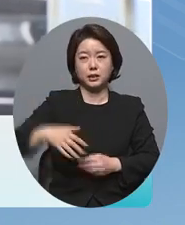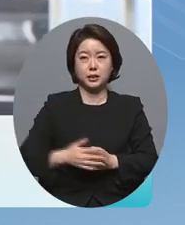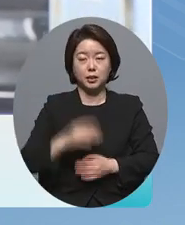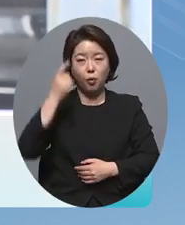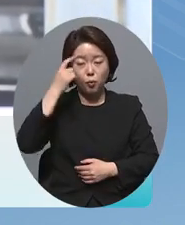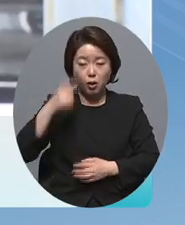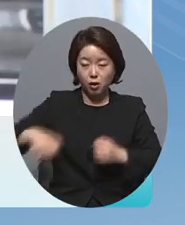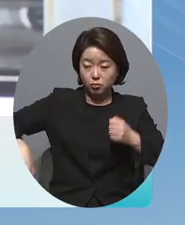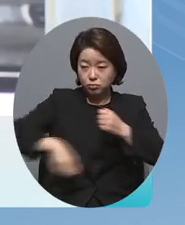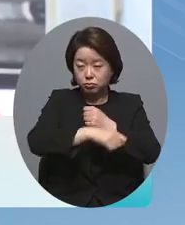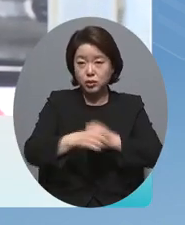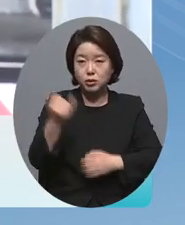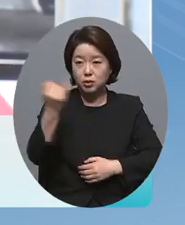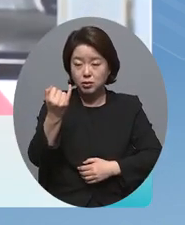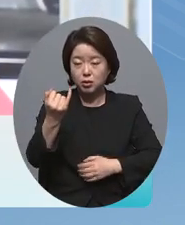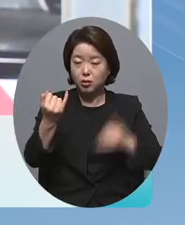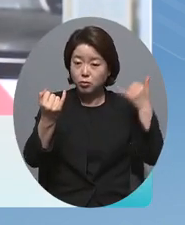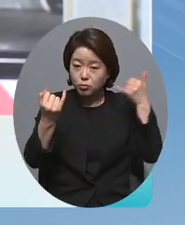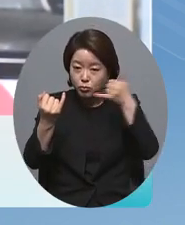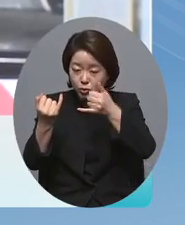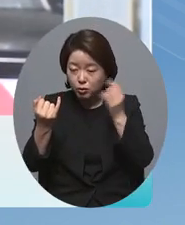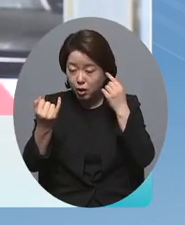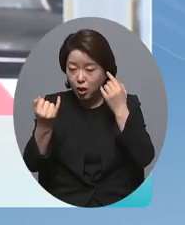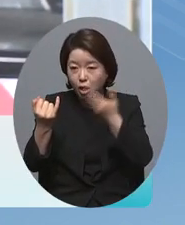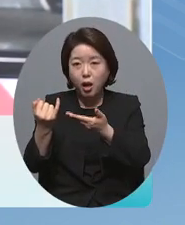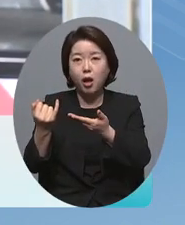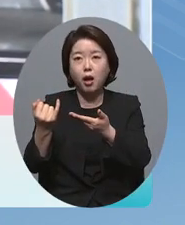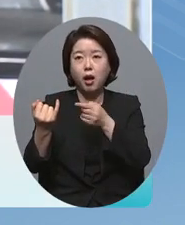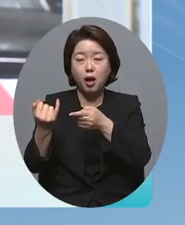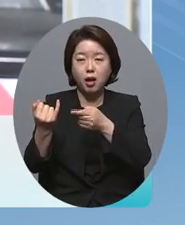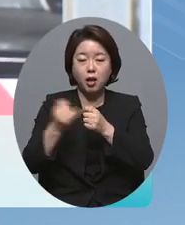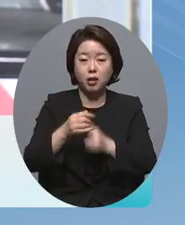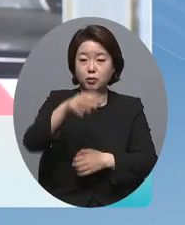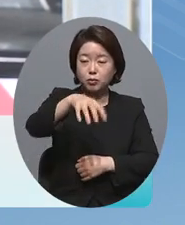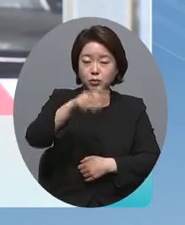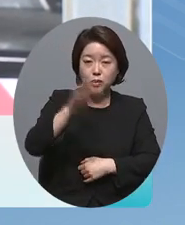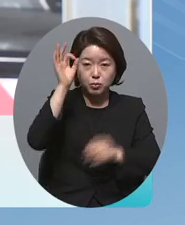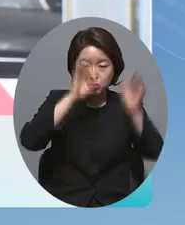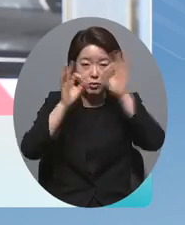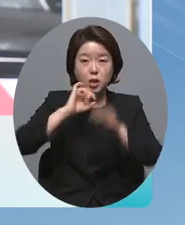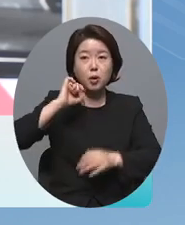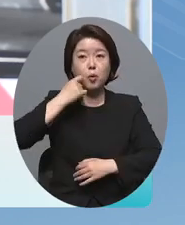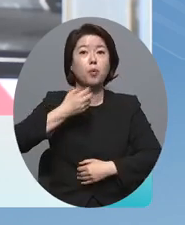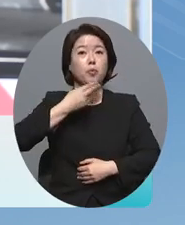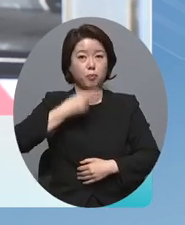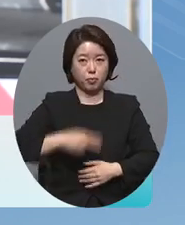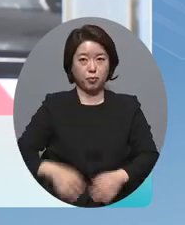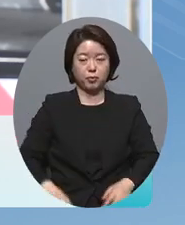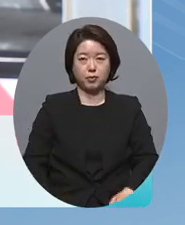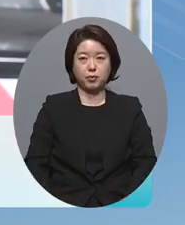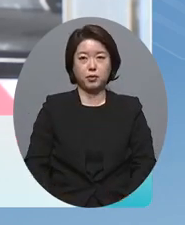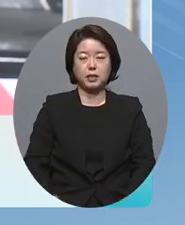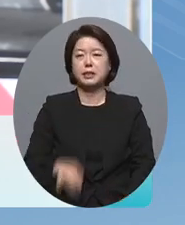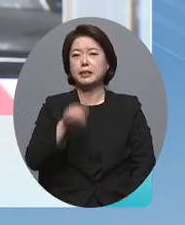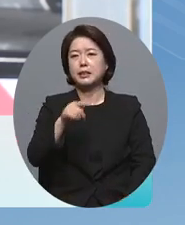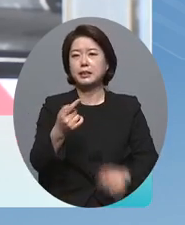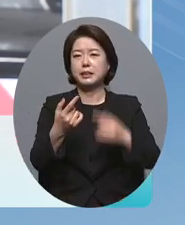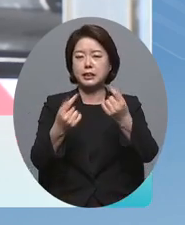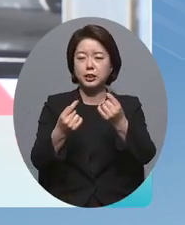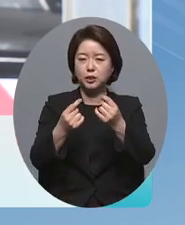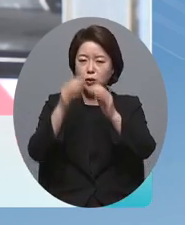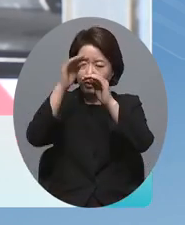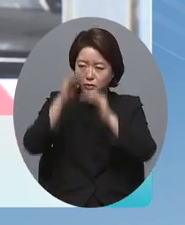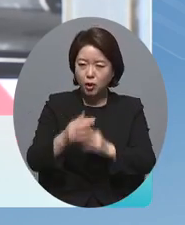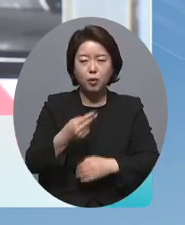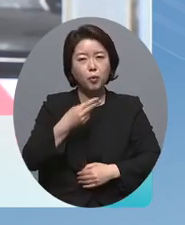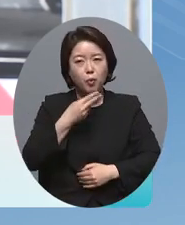왜냐하면 첼리스트하고만 연락이 닿으면 사실은 그 장소를 찾는 건 그렇게 어렵지가 않잖아요. 그러니까 그런 지점은 얘기 안